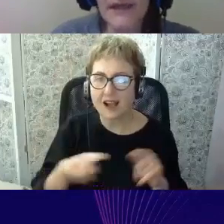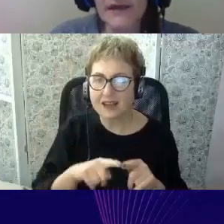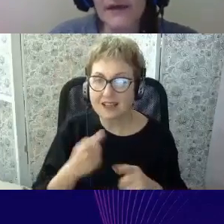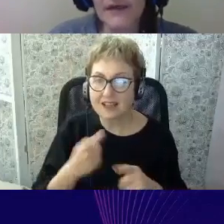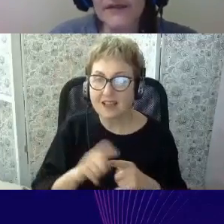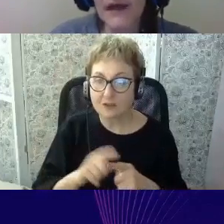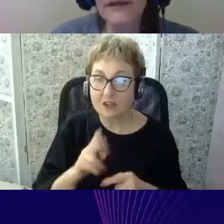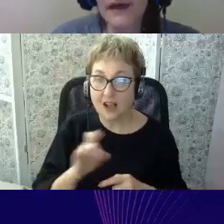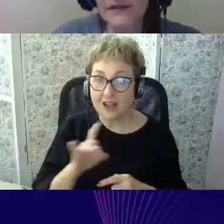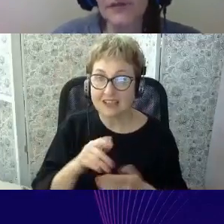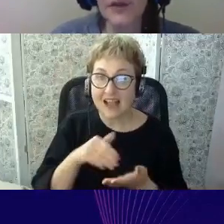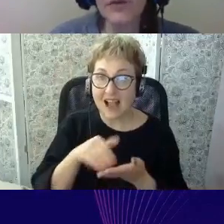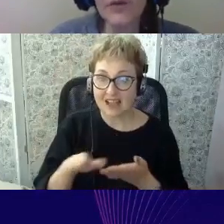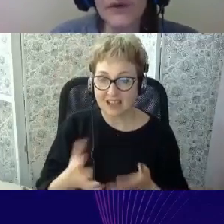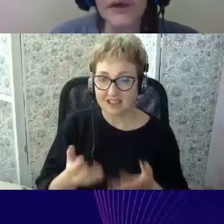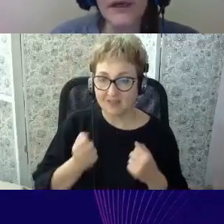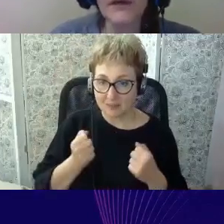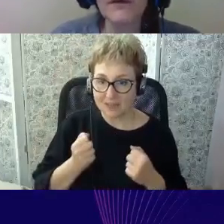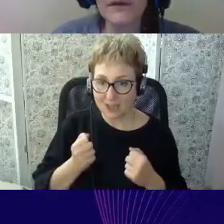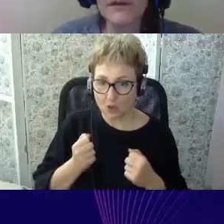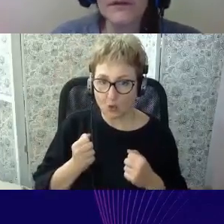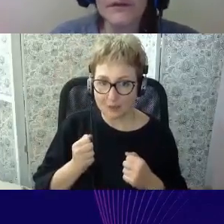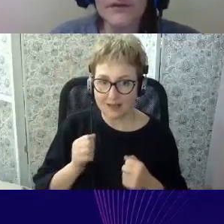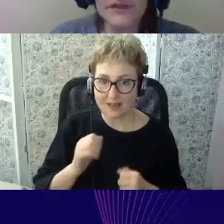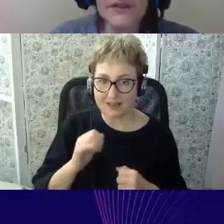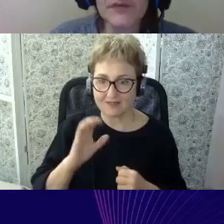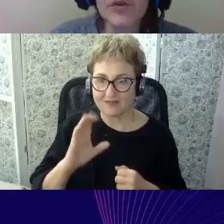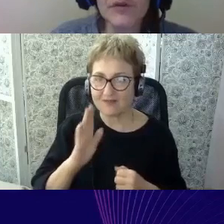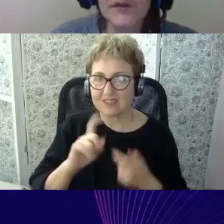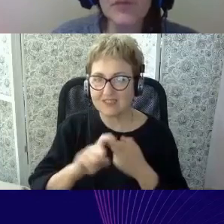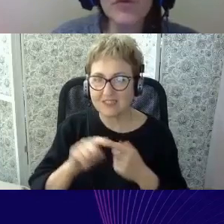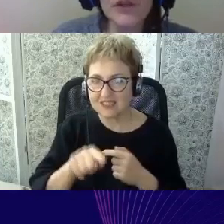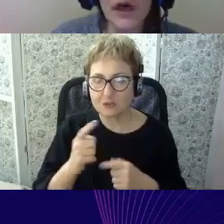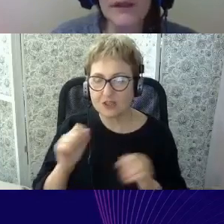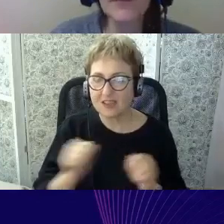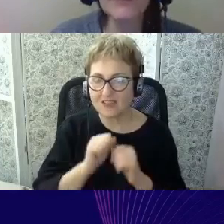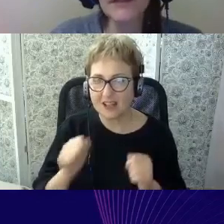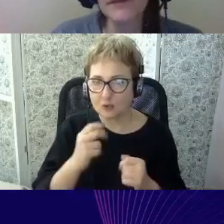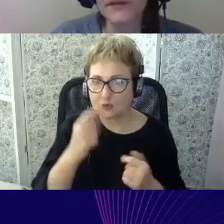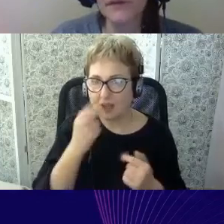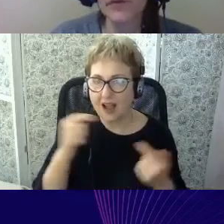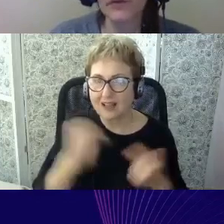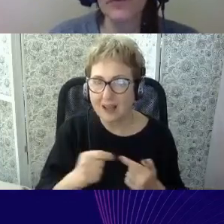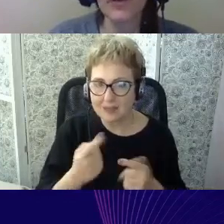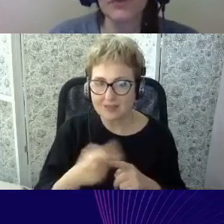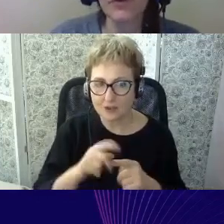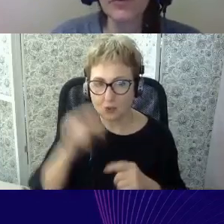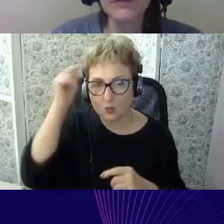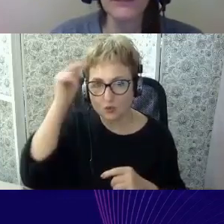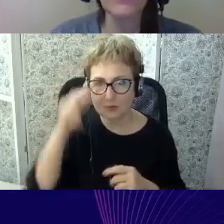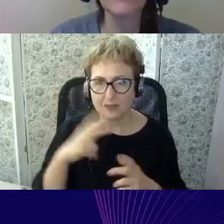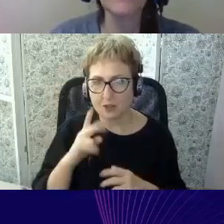организациях, это как раз отказ в приеме в связи с тем, что невозможно адаптировать вот этот